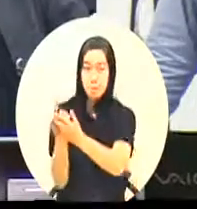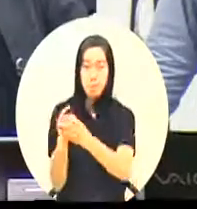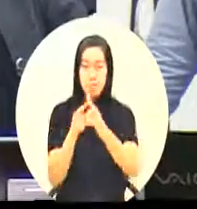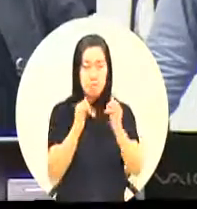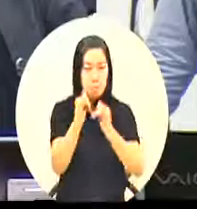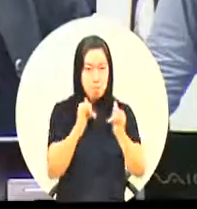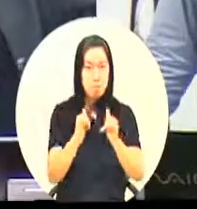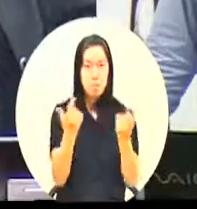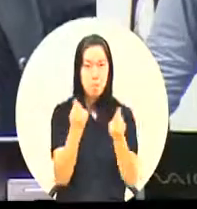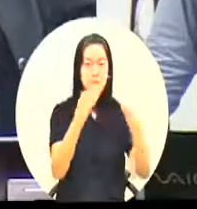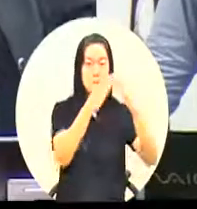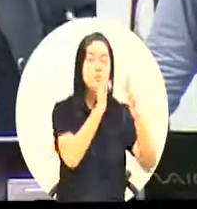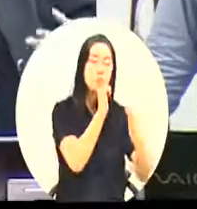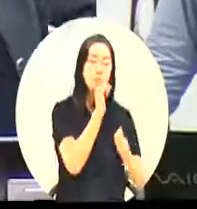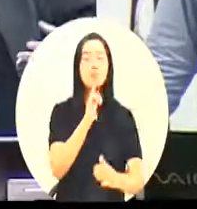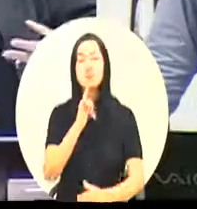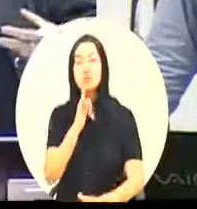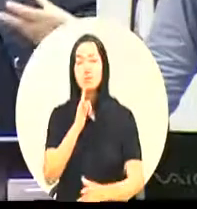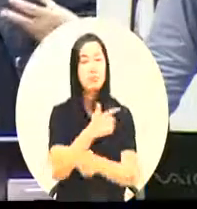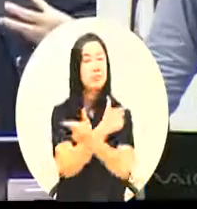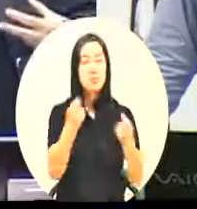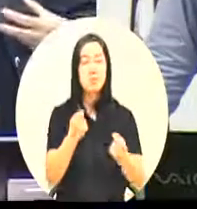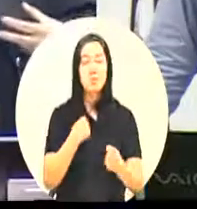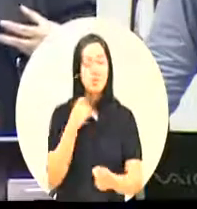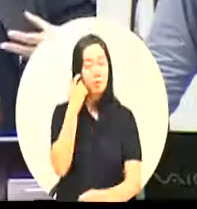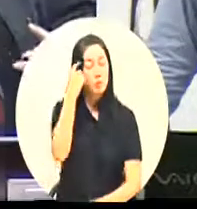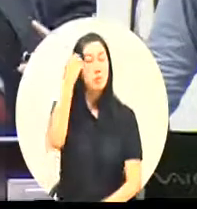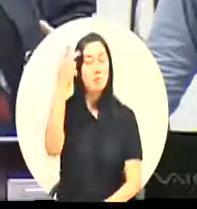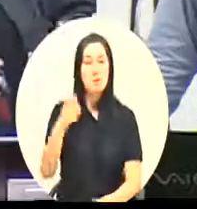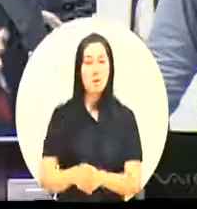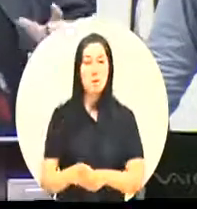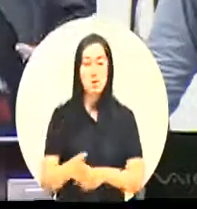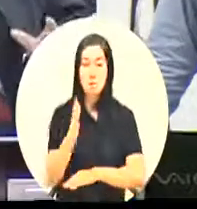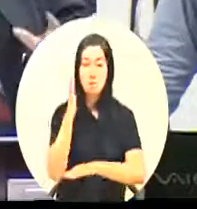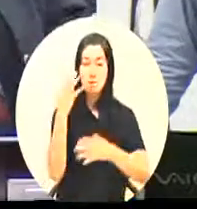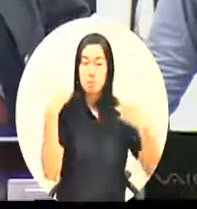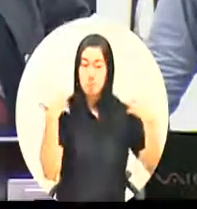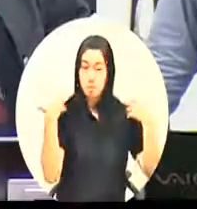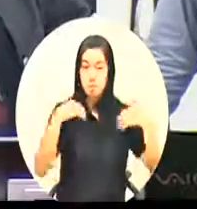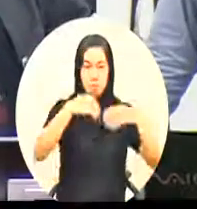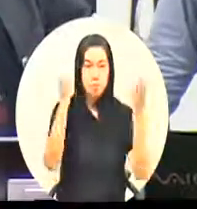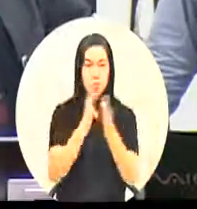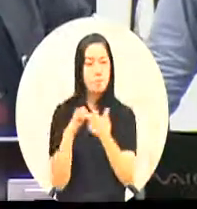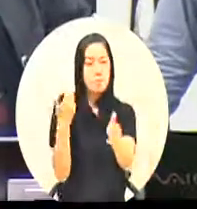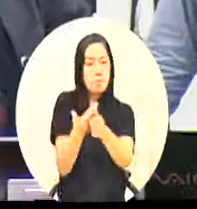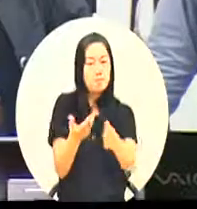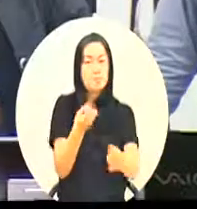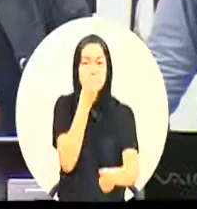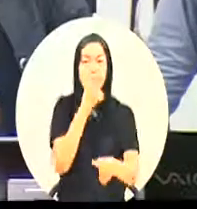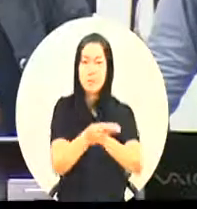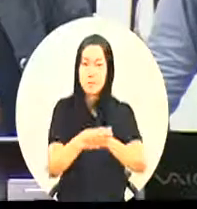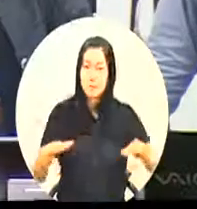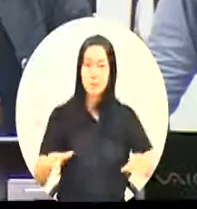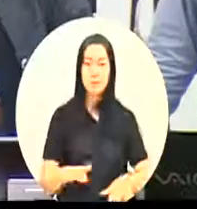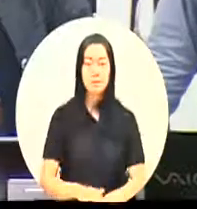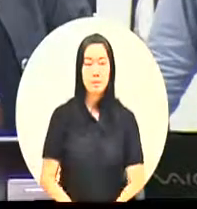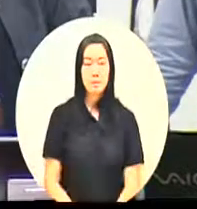你是好野山，我的感觉政府的责任都是爱让伊安全。啊，所以讲，我